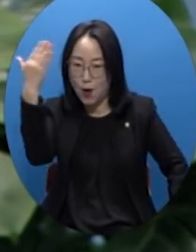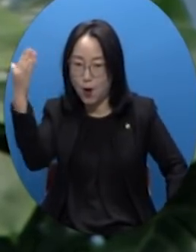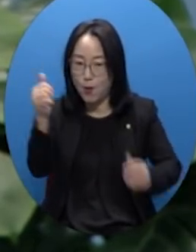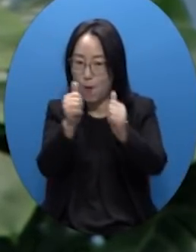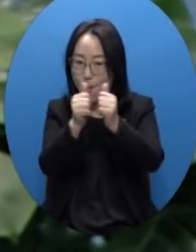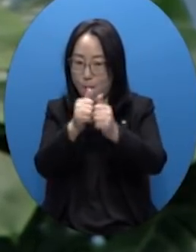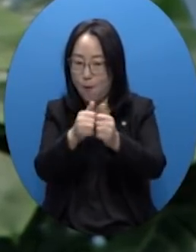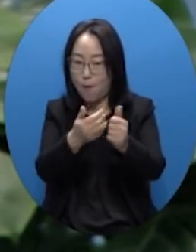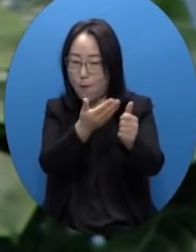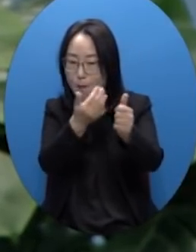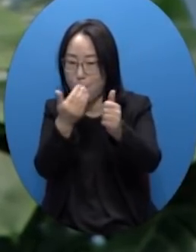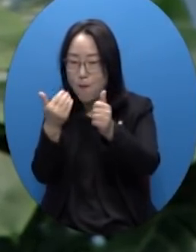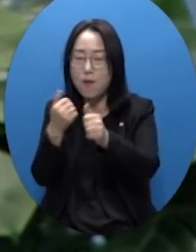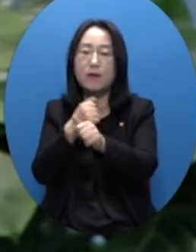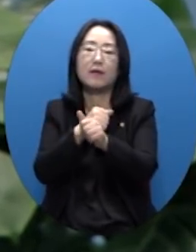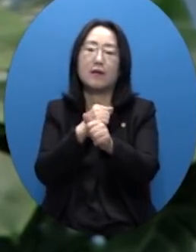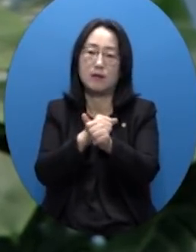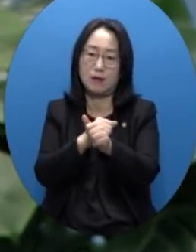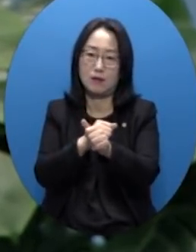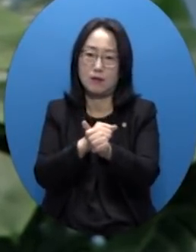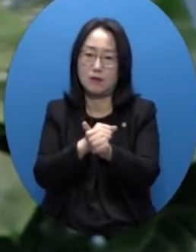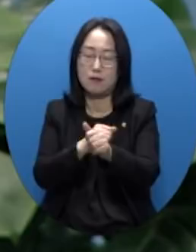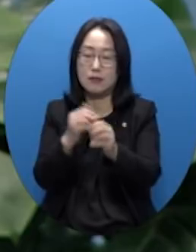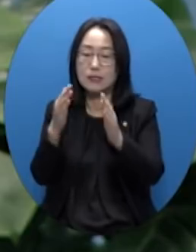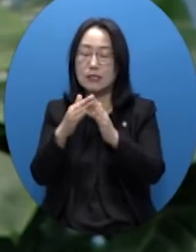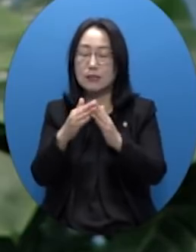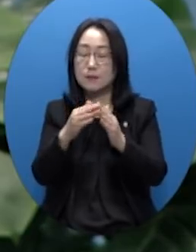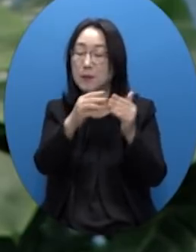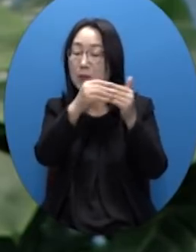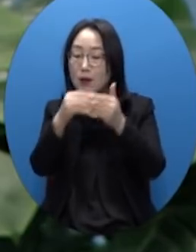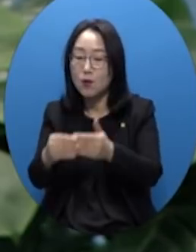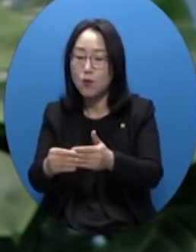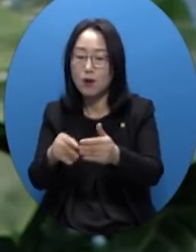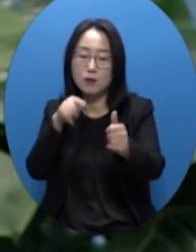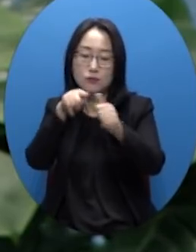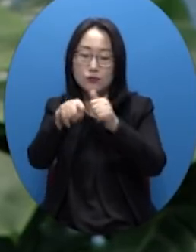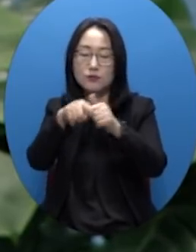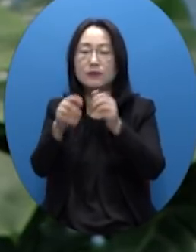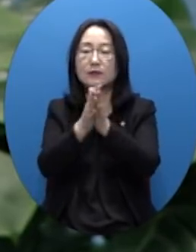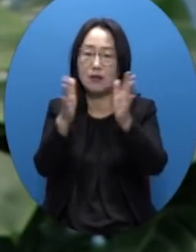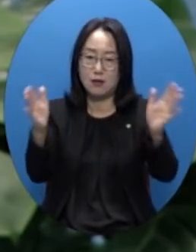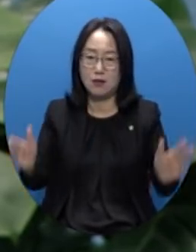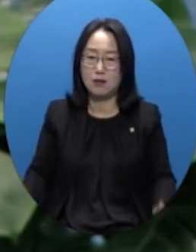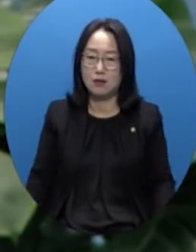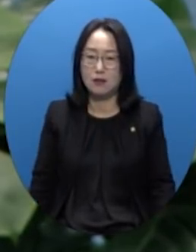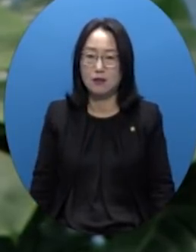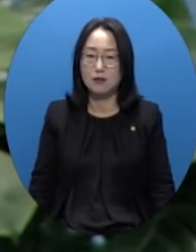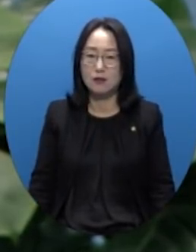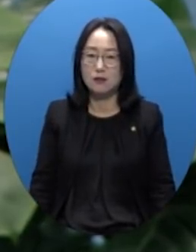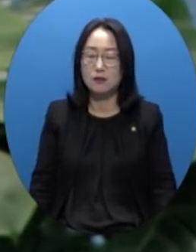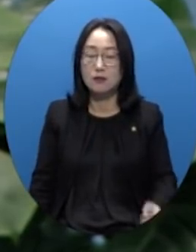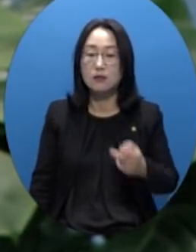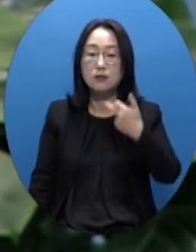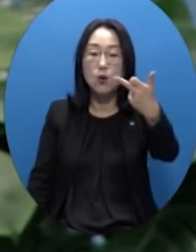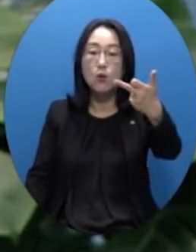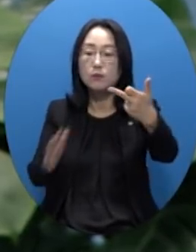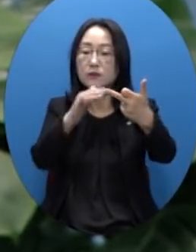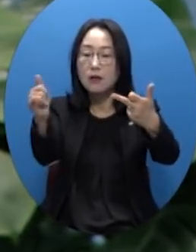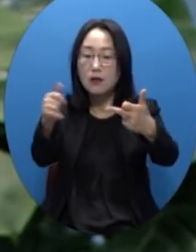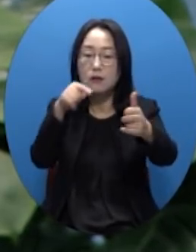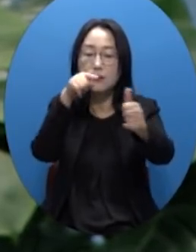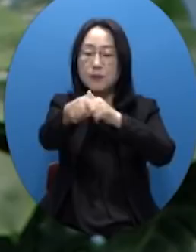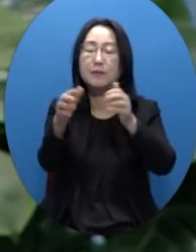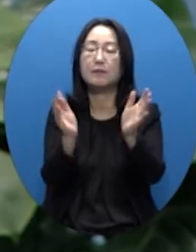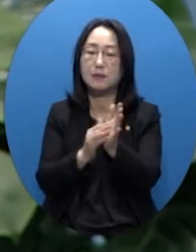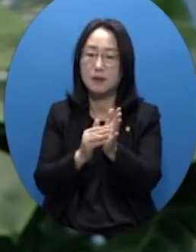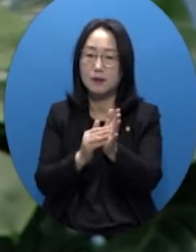유혹해서 자기 집에 들어와 주기 시작했습니다 17 명을 죽였습니다